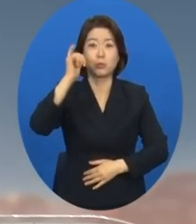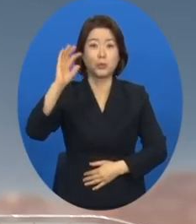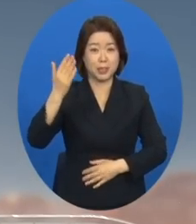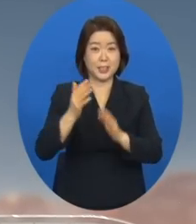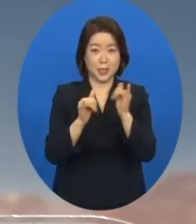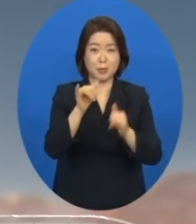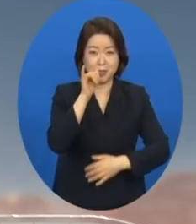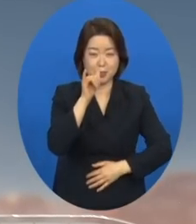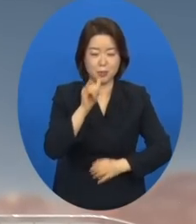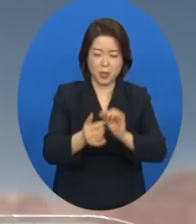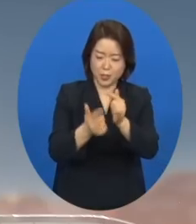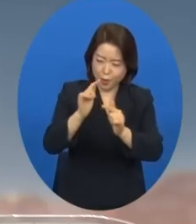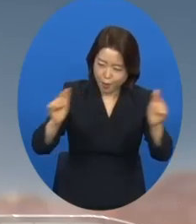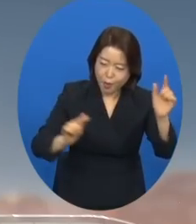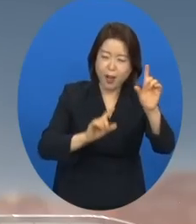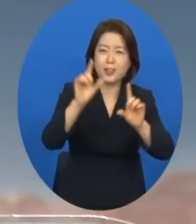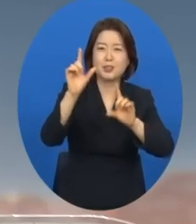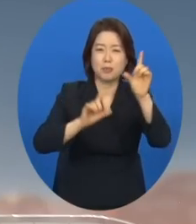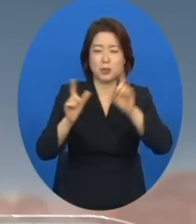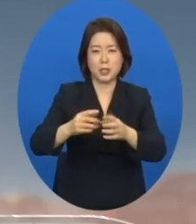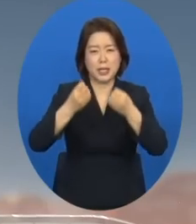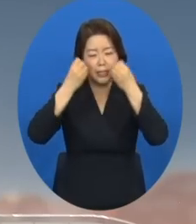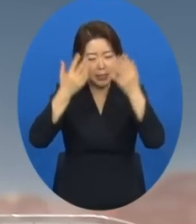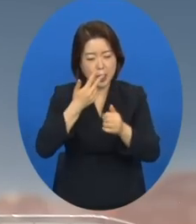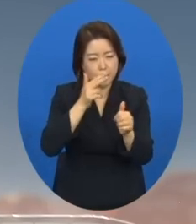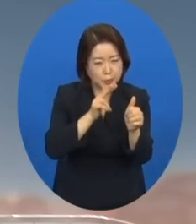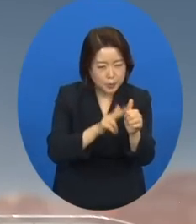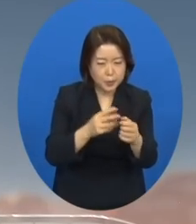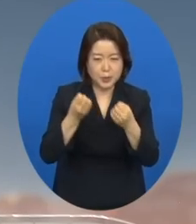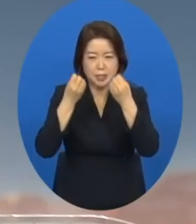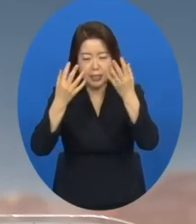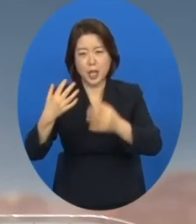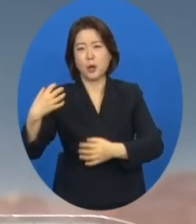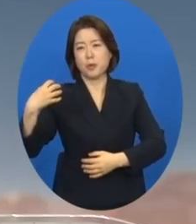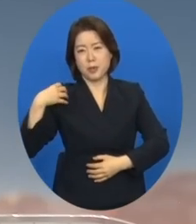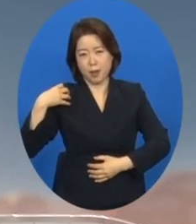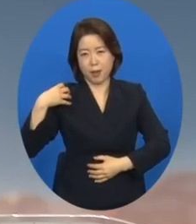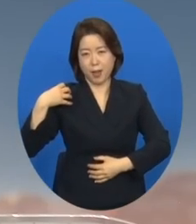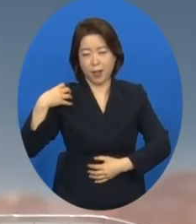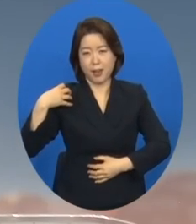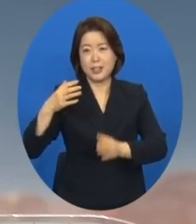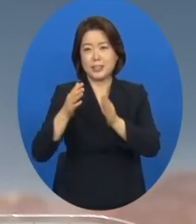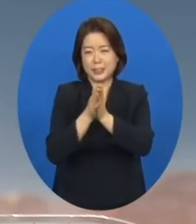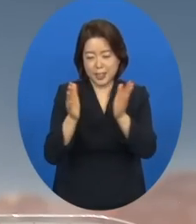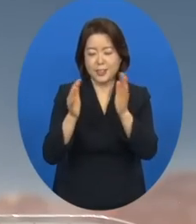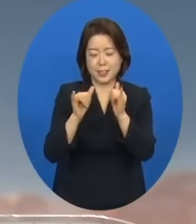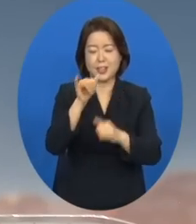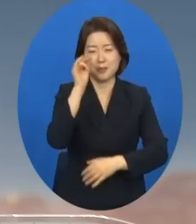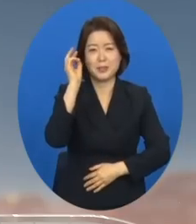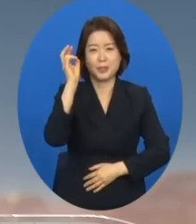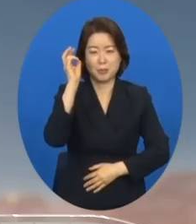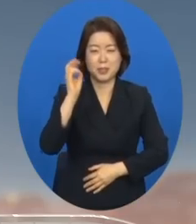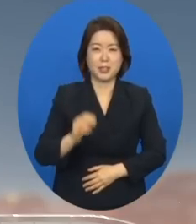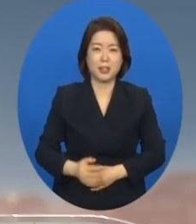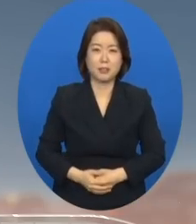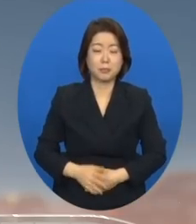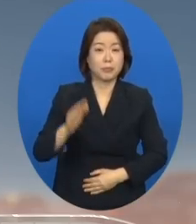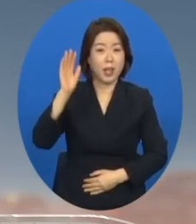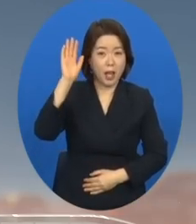하여튼 여러가지 모양으로 새로운 도전과 새로운 역할을 맡으신 분들이 계실 겁니다 저는 앞으로